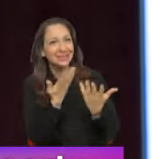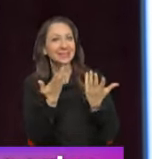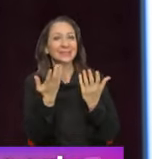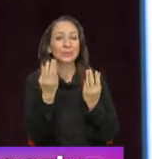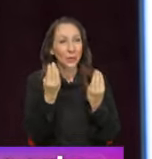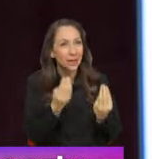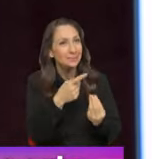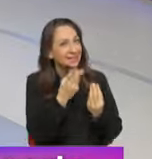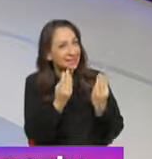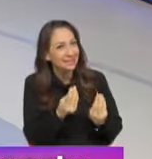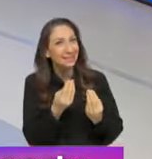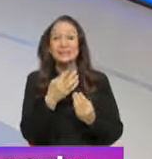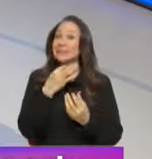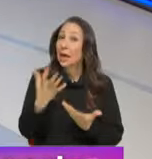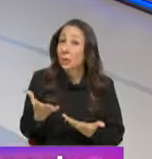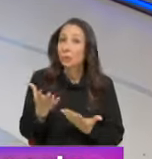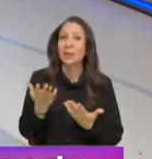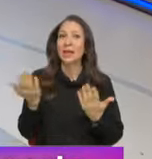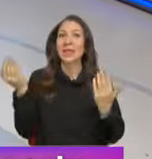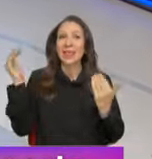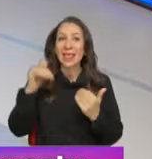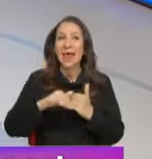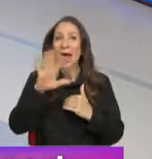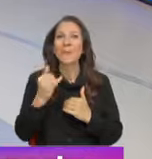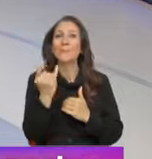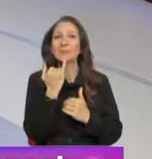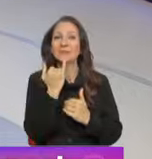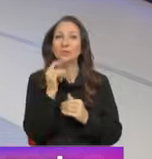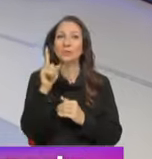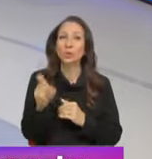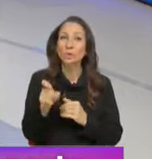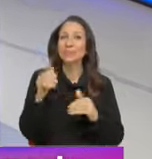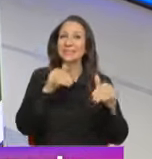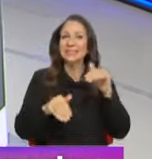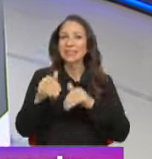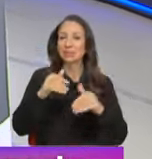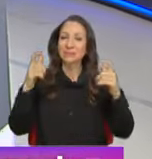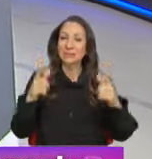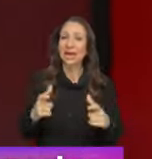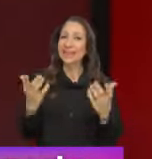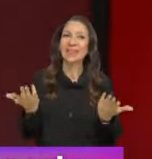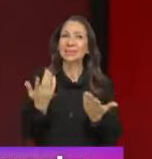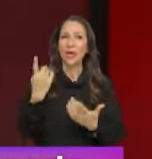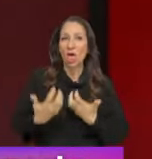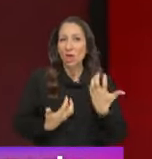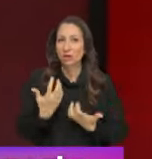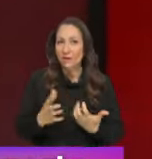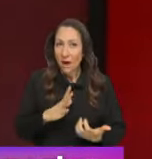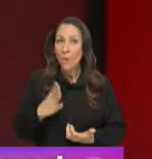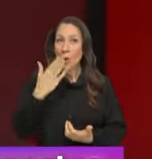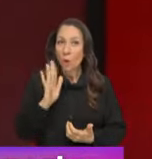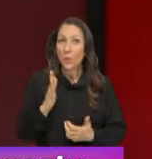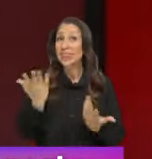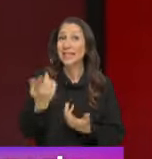olun Çok iyiyim Siz nasılsınız Sağ olun gelen her misafirimize soruyoruz seçim sahası nasıl diye bir heyecan var mı yok